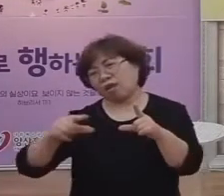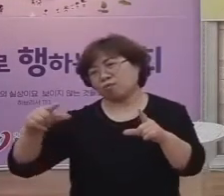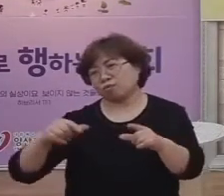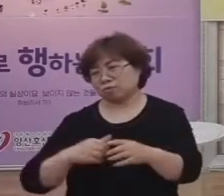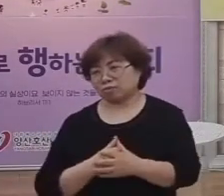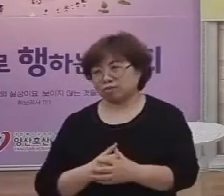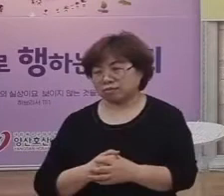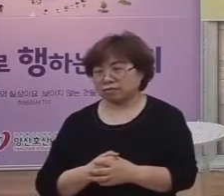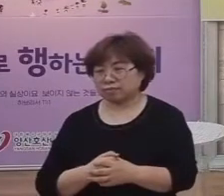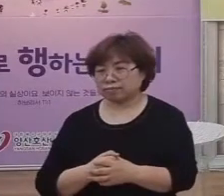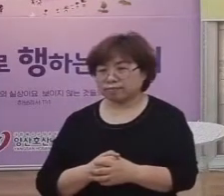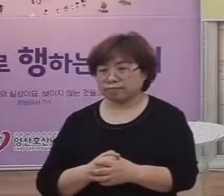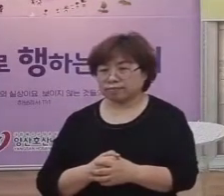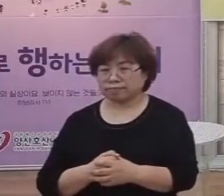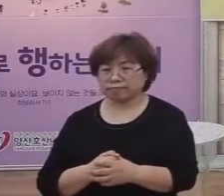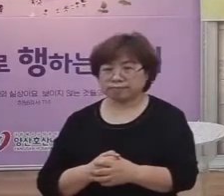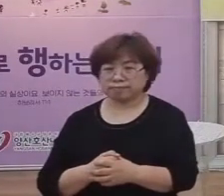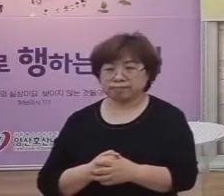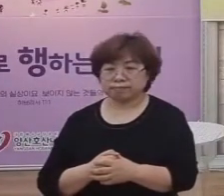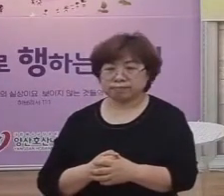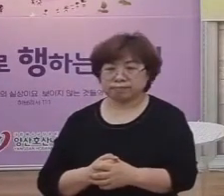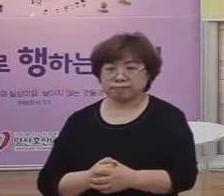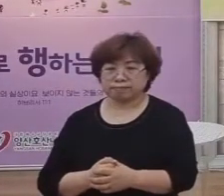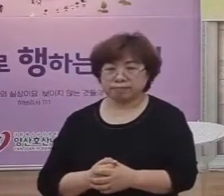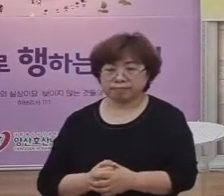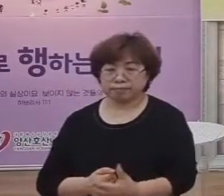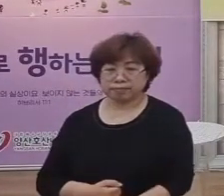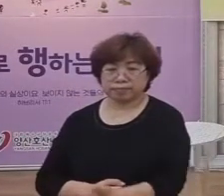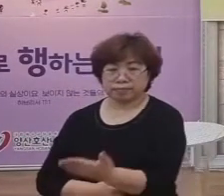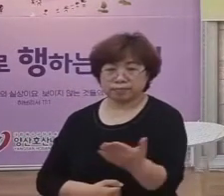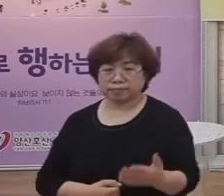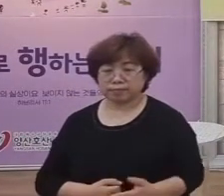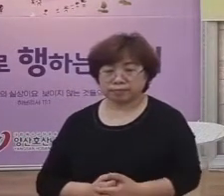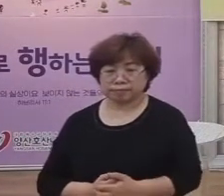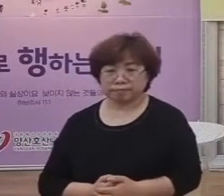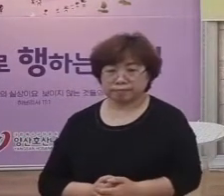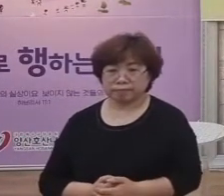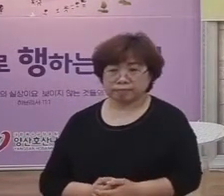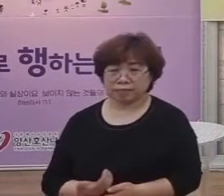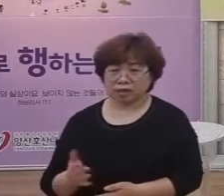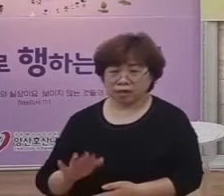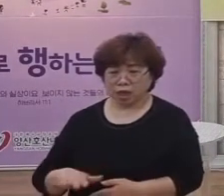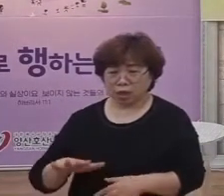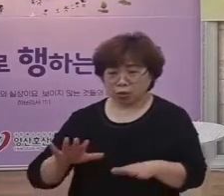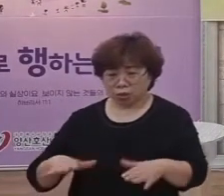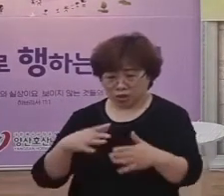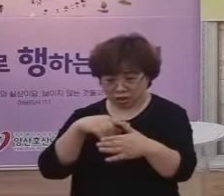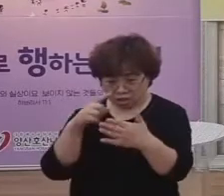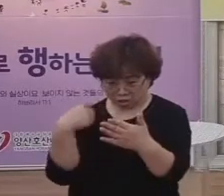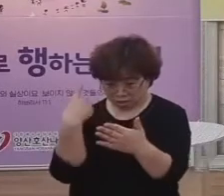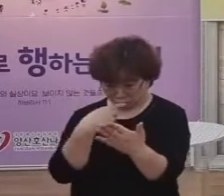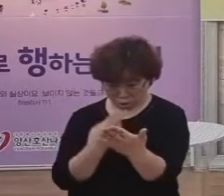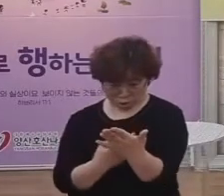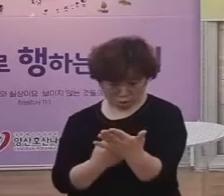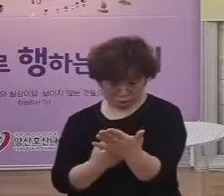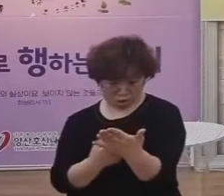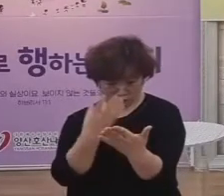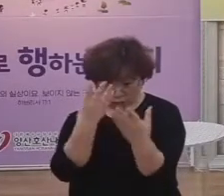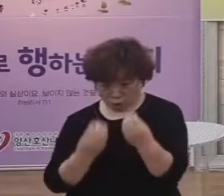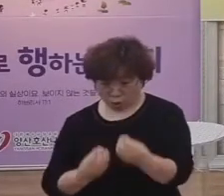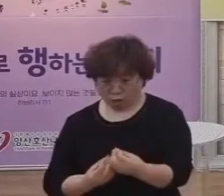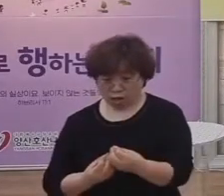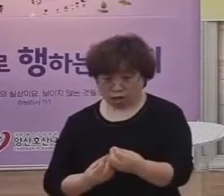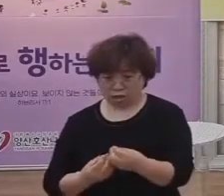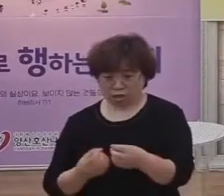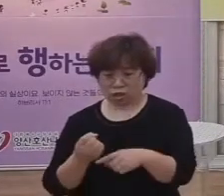대부분이었다라는 그런 뜻입니다. 여러분, 그런데 오늘 이 거울 여화를 마친 이 야고보가